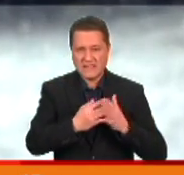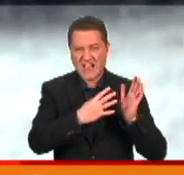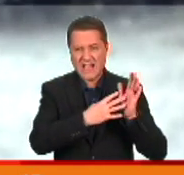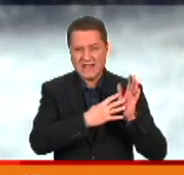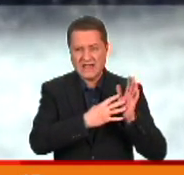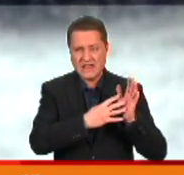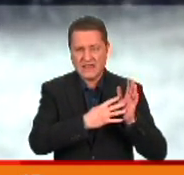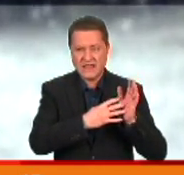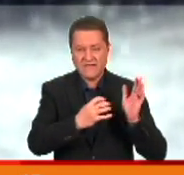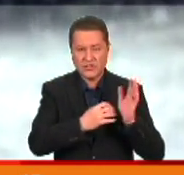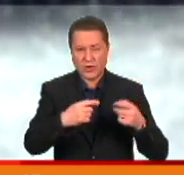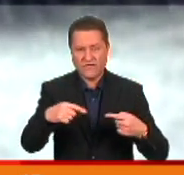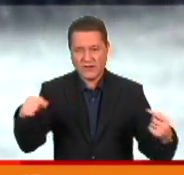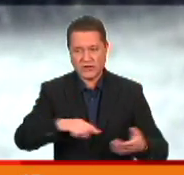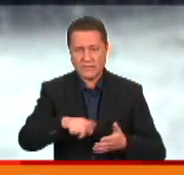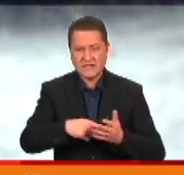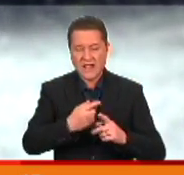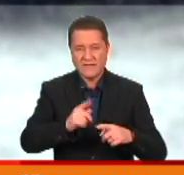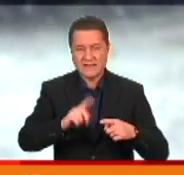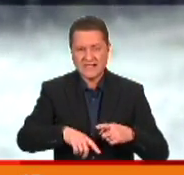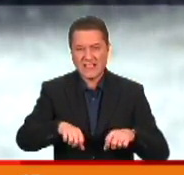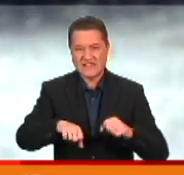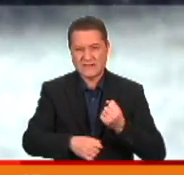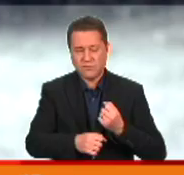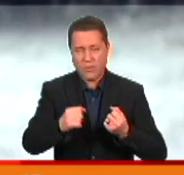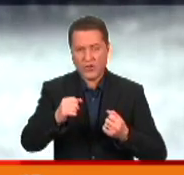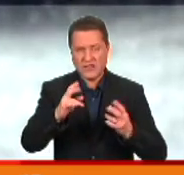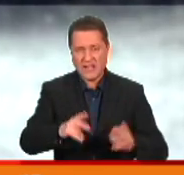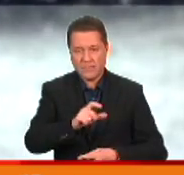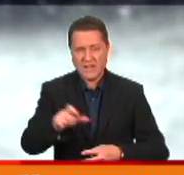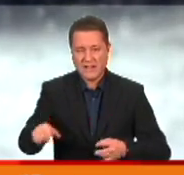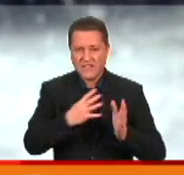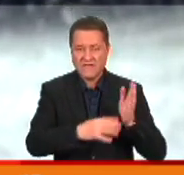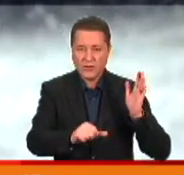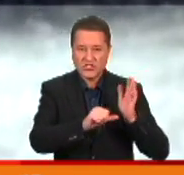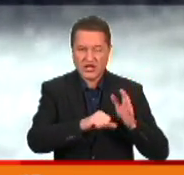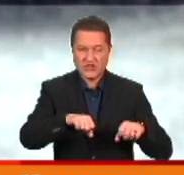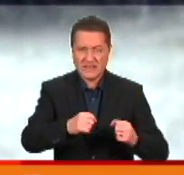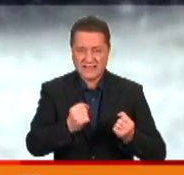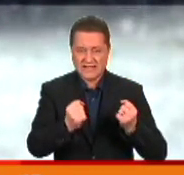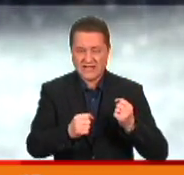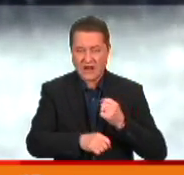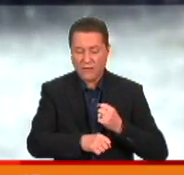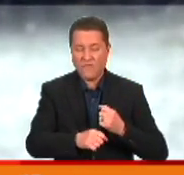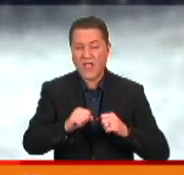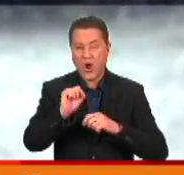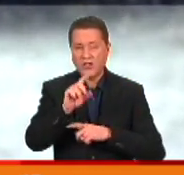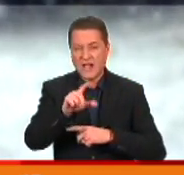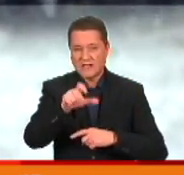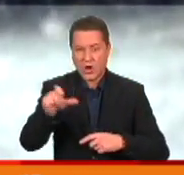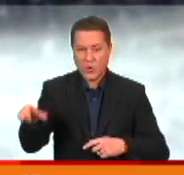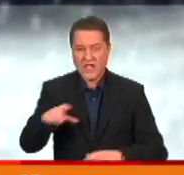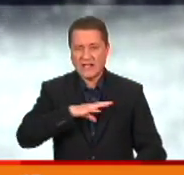900 в інших містах. І це лише ДТП з потерпілими. Серед них 96 травмованих, 11 людей